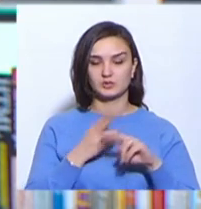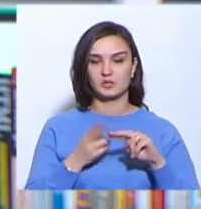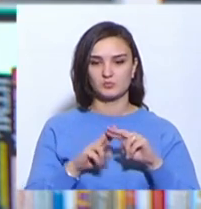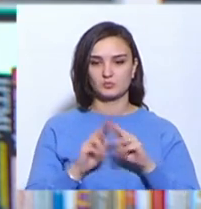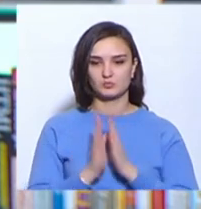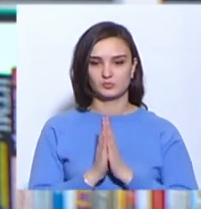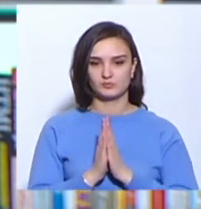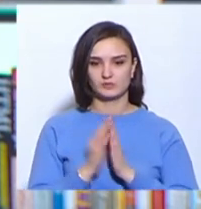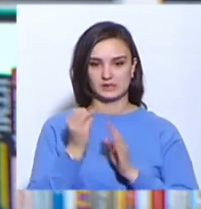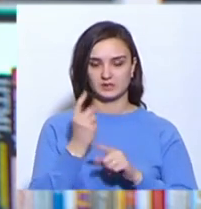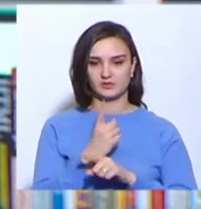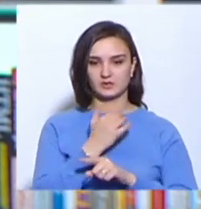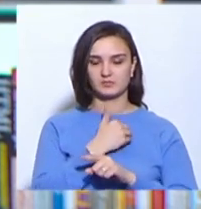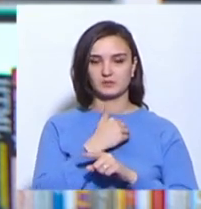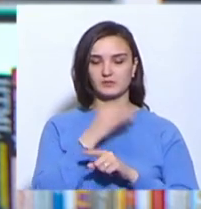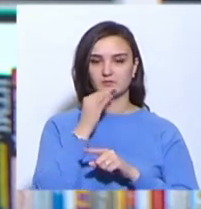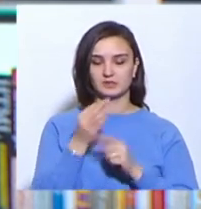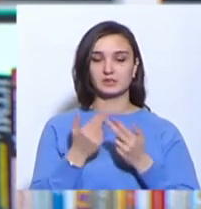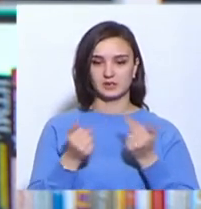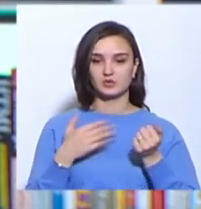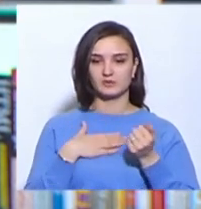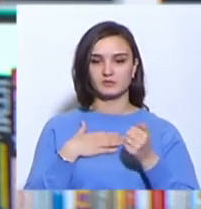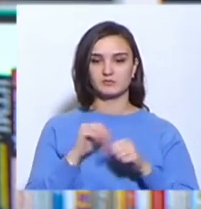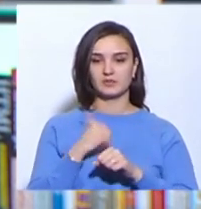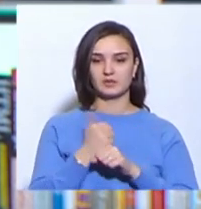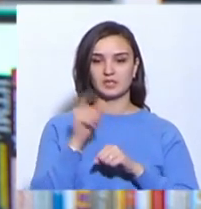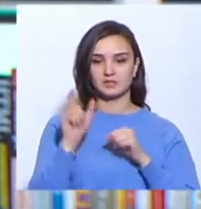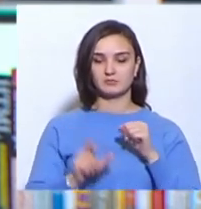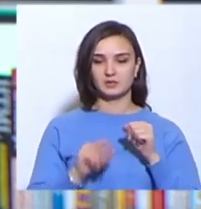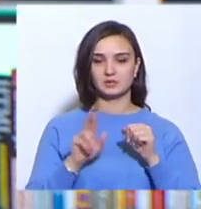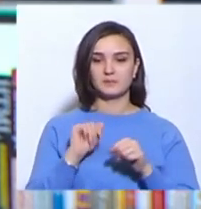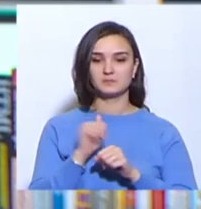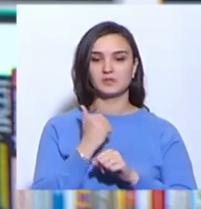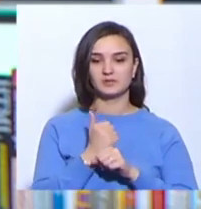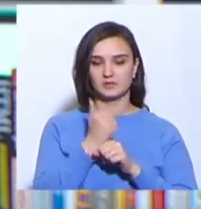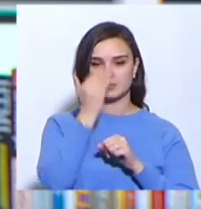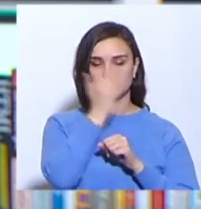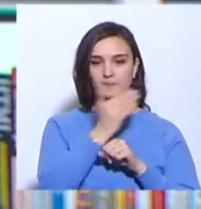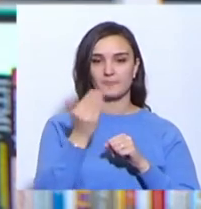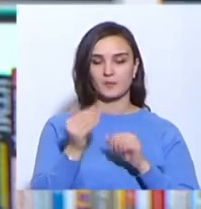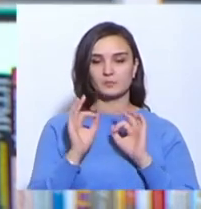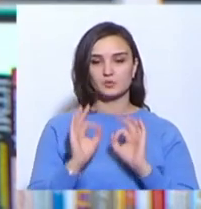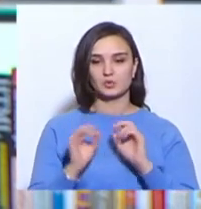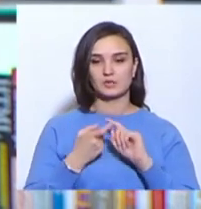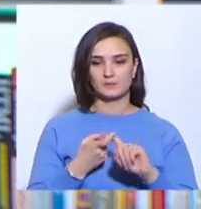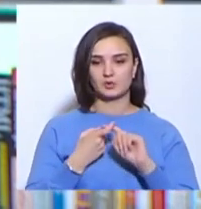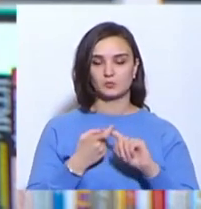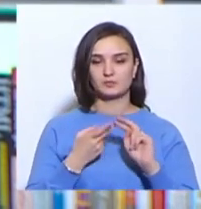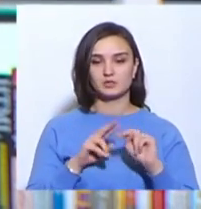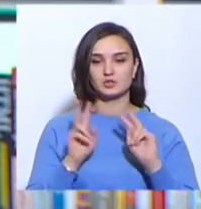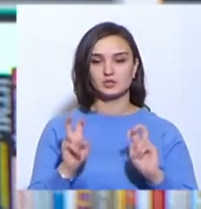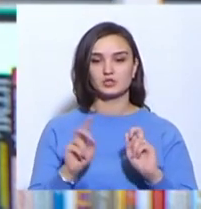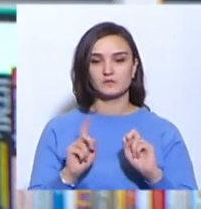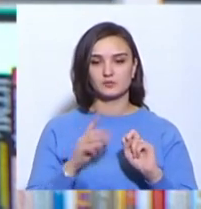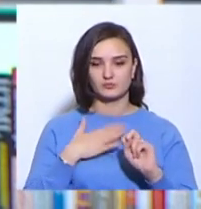ამიტომ კიდევ ერთხელ მინდა ვთქვა, დიახ, ჩვენთვის მთავარია ადამიანი და მთავარია საზოგადოების სწორი დამოკიდებულება. ეს კი იმას ნიშნავს,